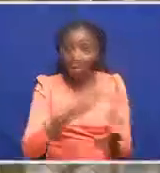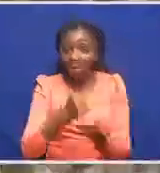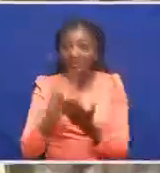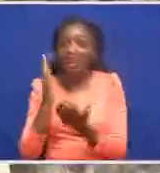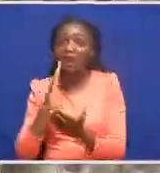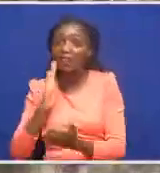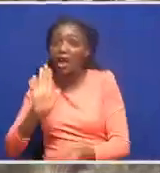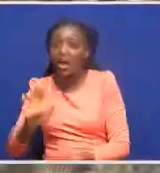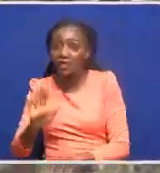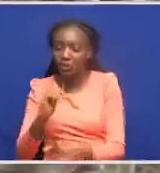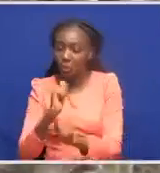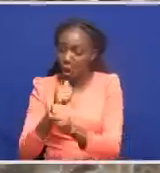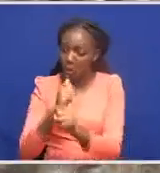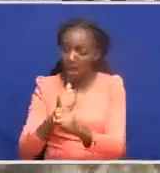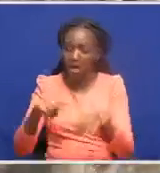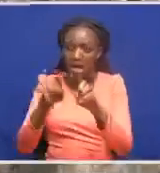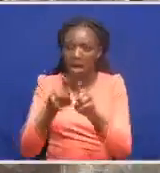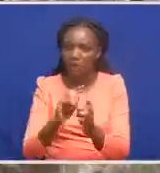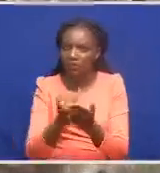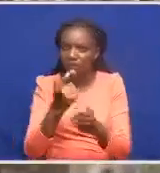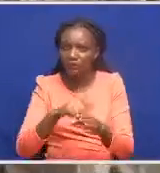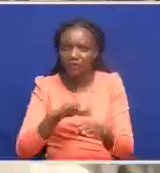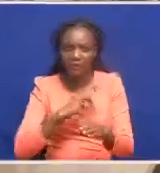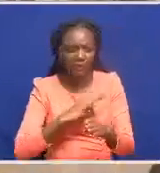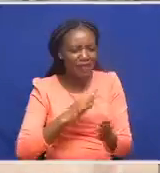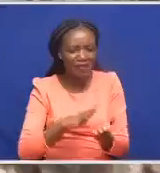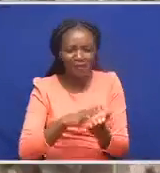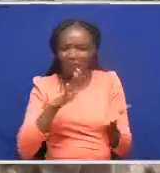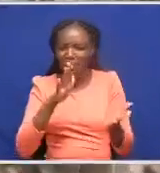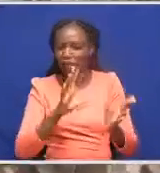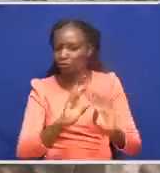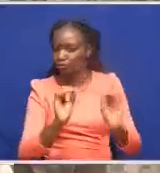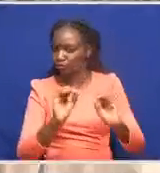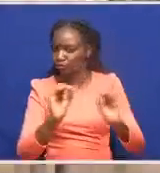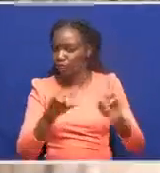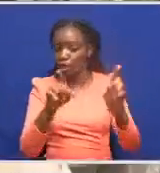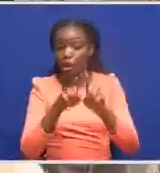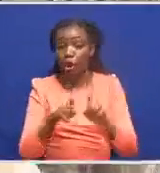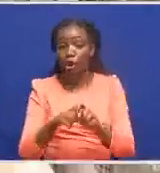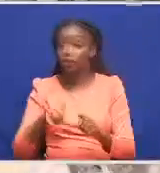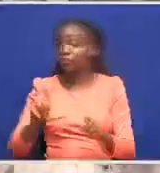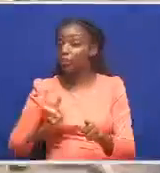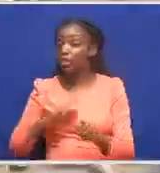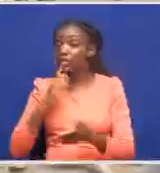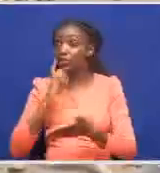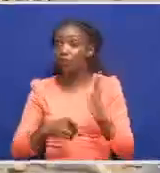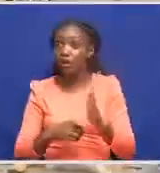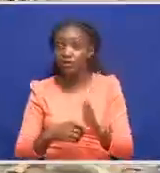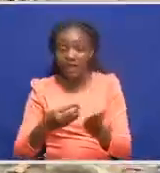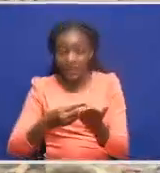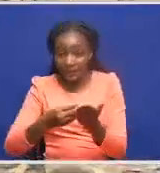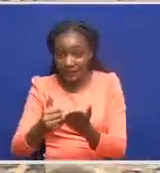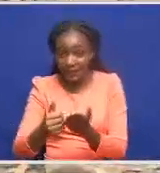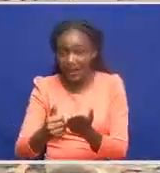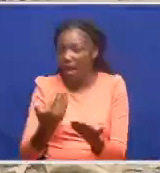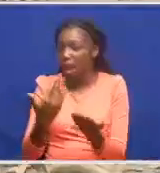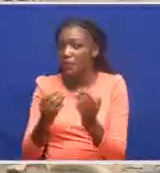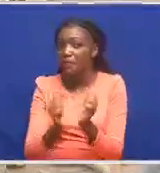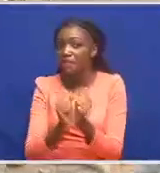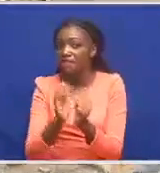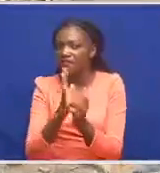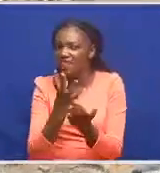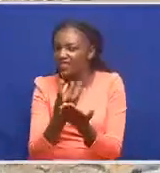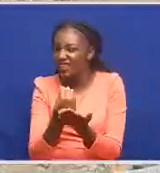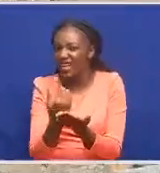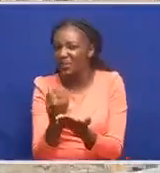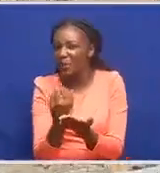hii ambayo mara nyingi haiwapatii faida kubwa. Kagendo anasema kuwa ndoo moja huuzwa kwa shilingi 15 tu, na